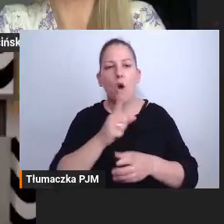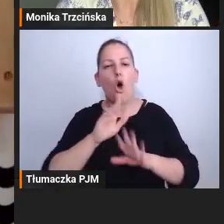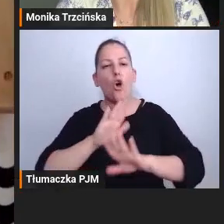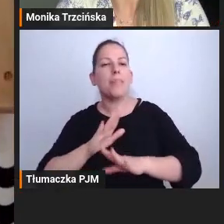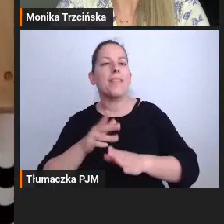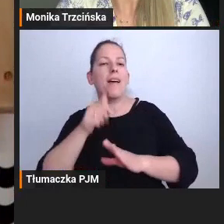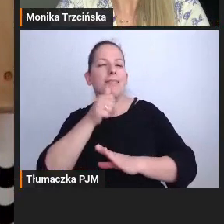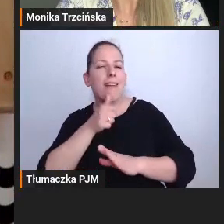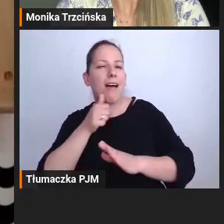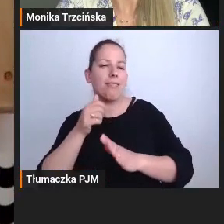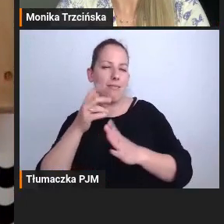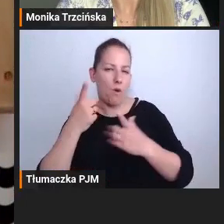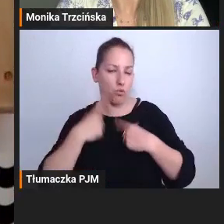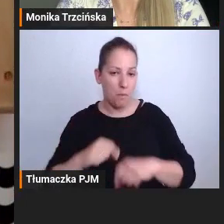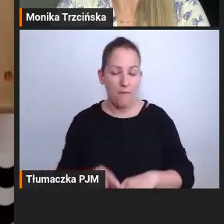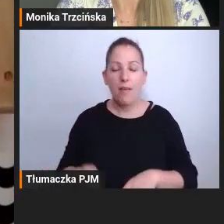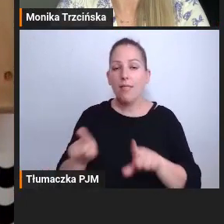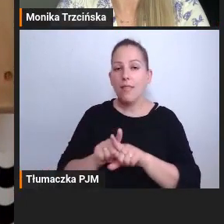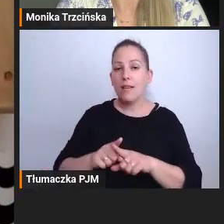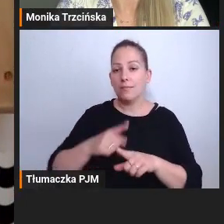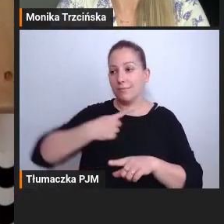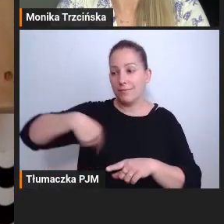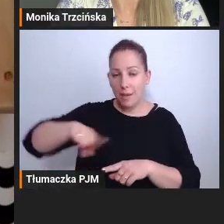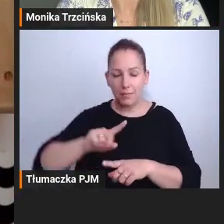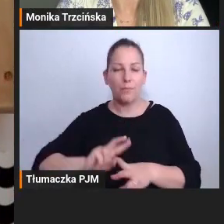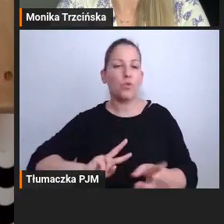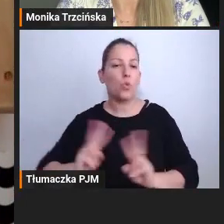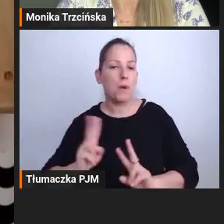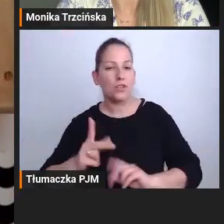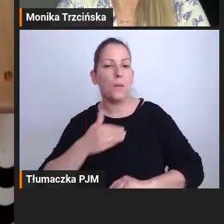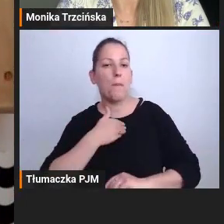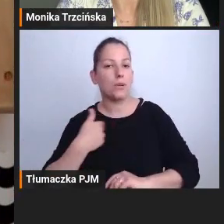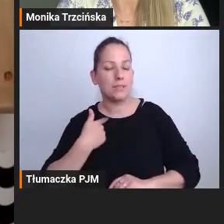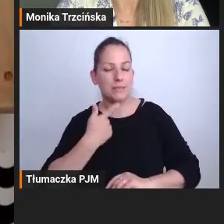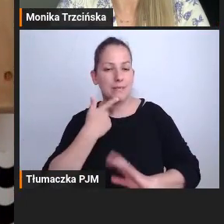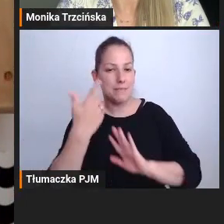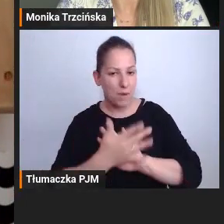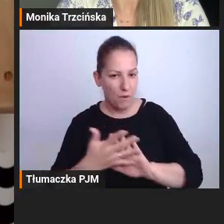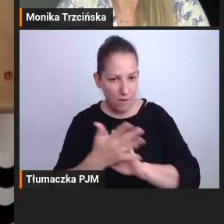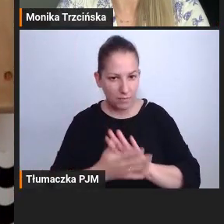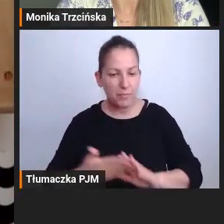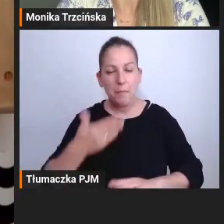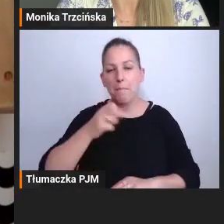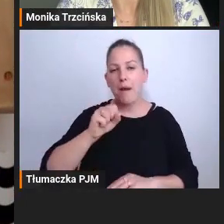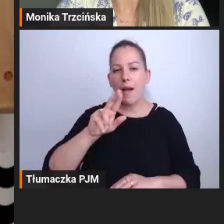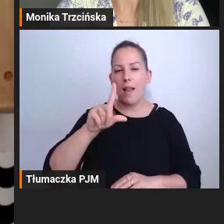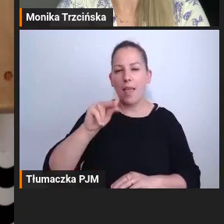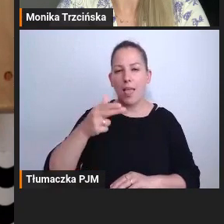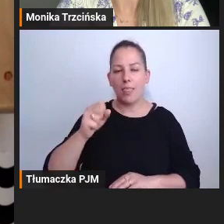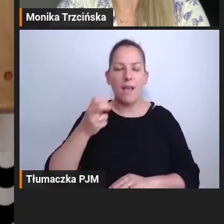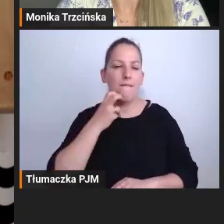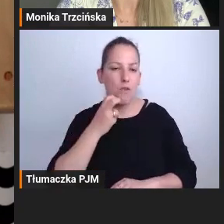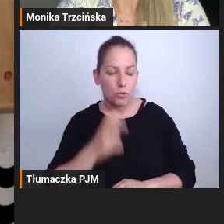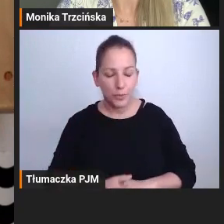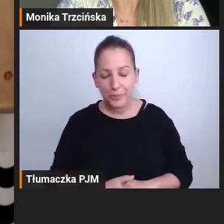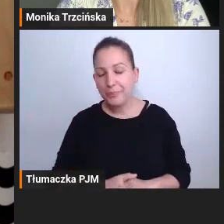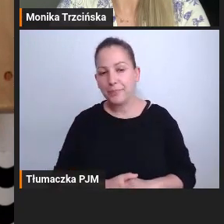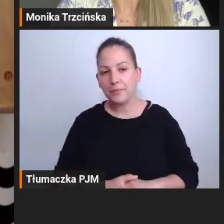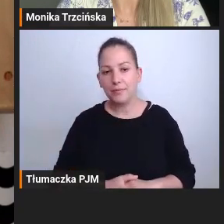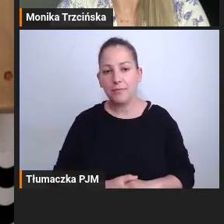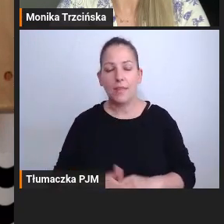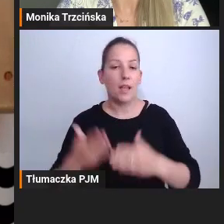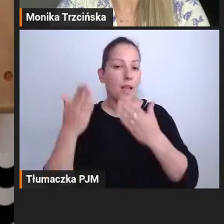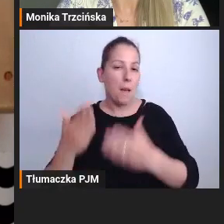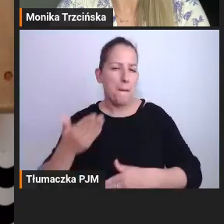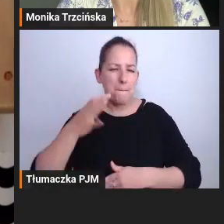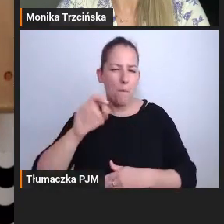Bardzo dziękuję. Jest z nami również tłumaczka polskiego języka migowego Marlena Florczyk. Monikę